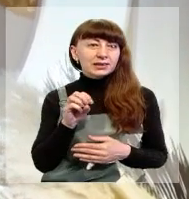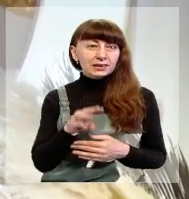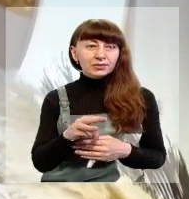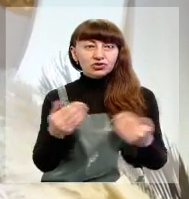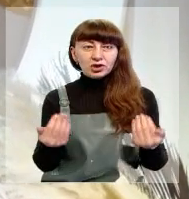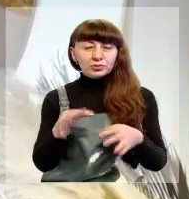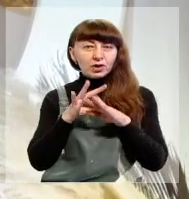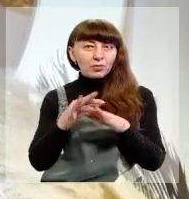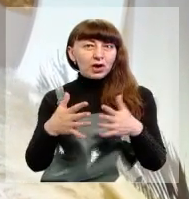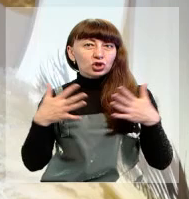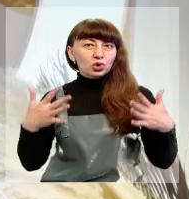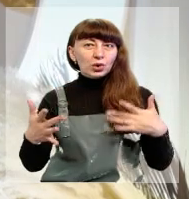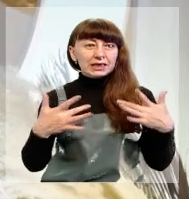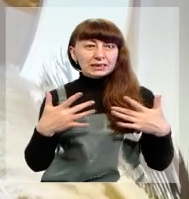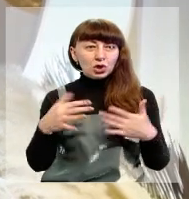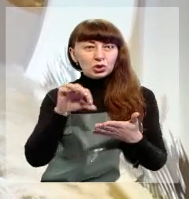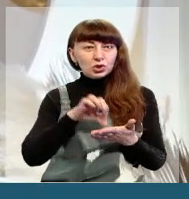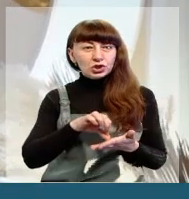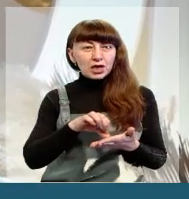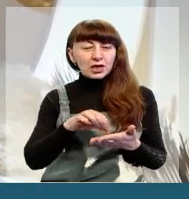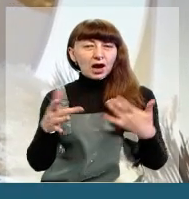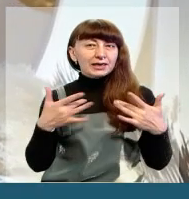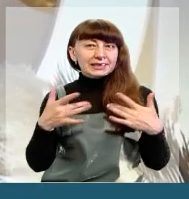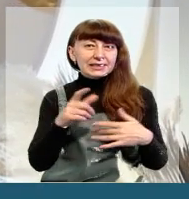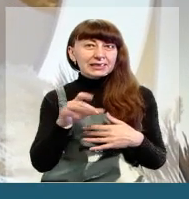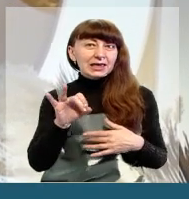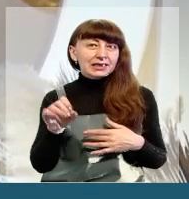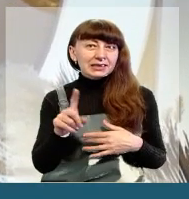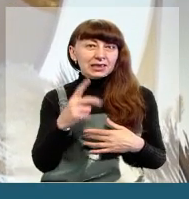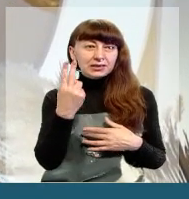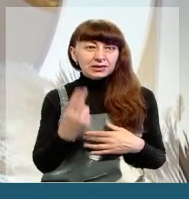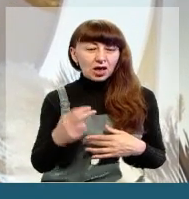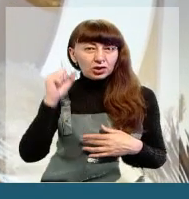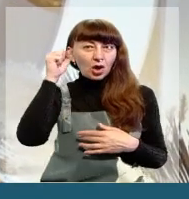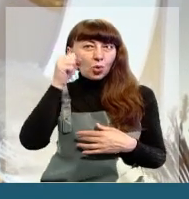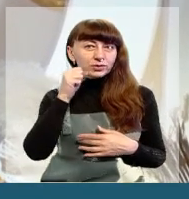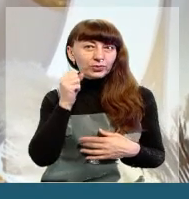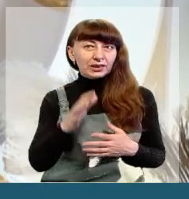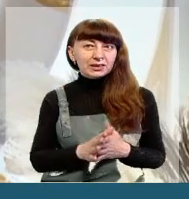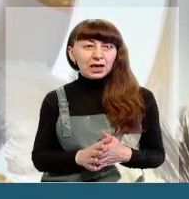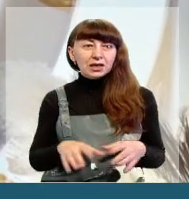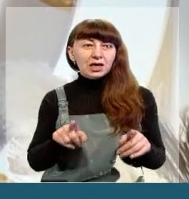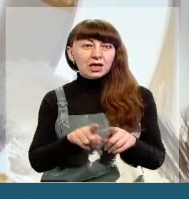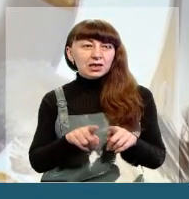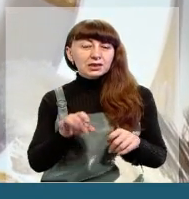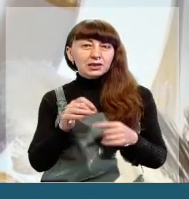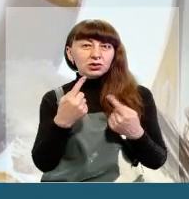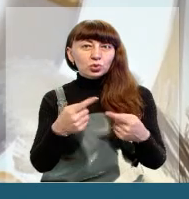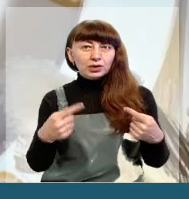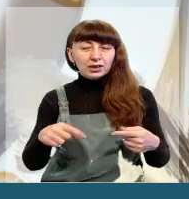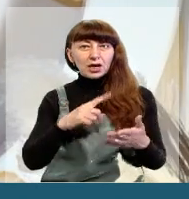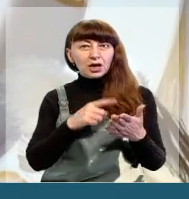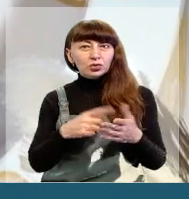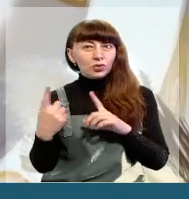сегодня проходит большой гала-концерт с участием артистов из города Астана, с Узбекистана, а также из разных